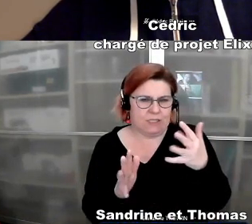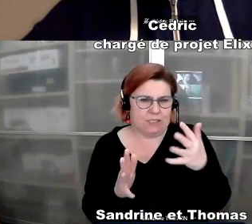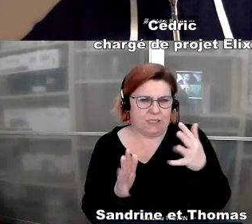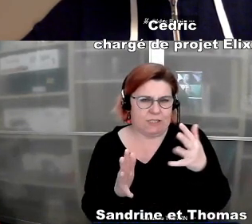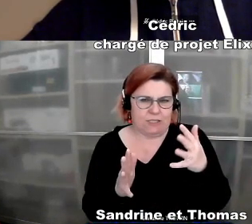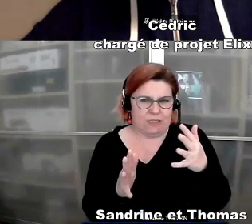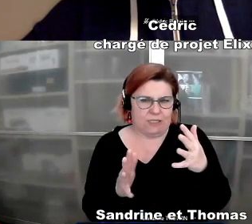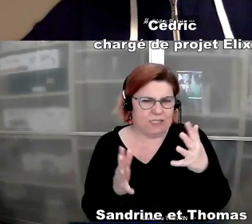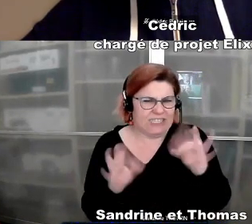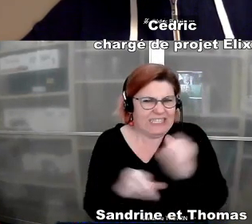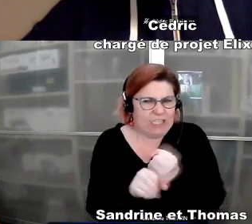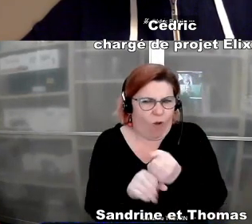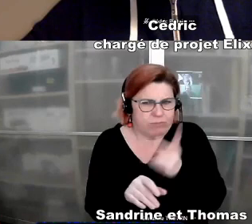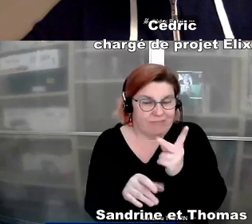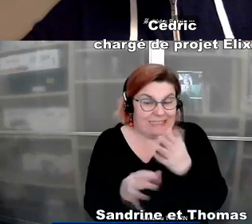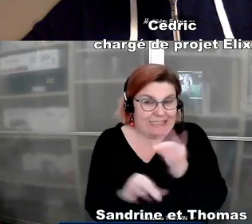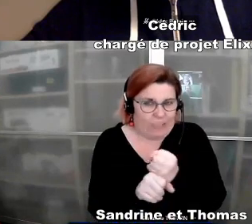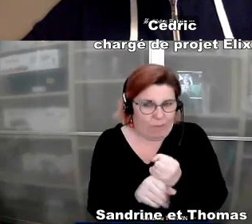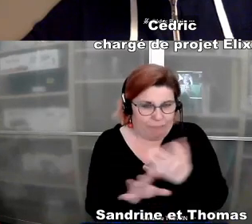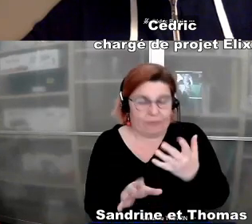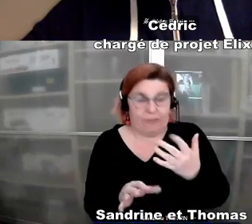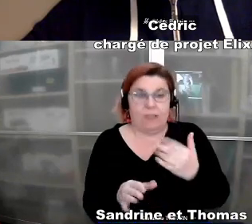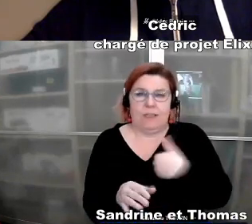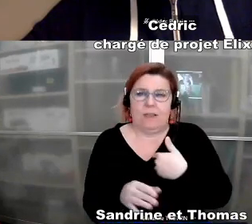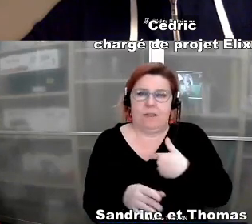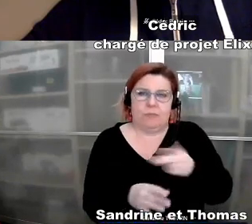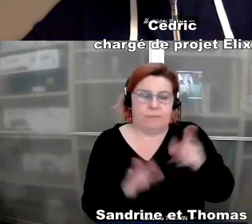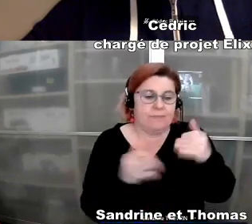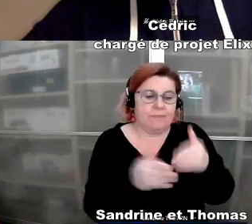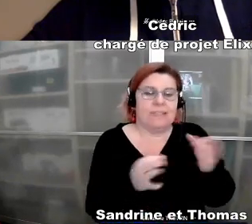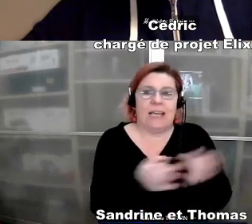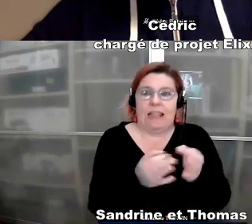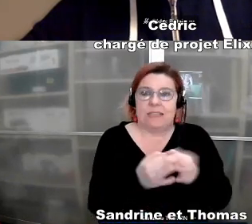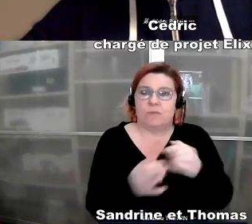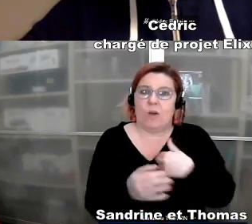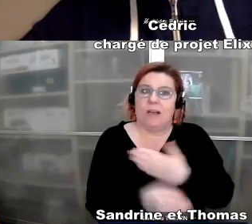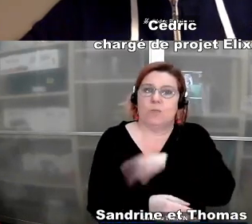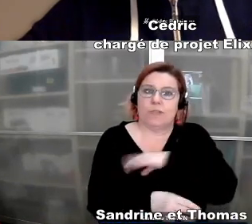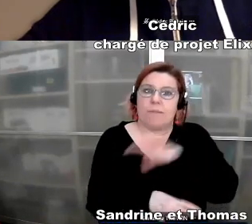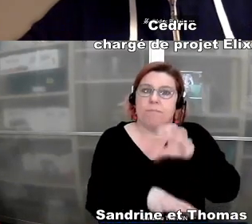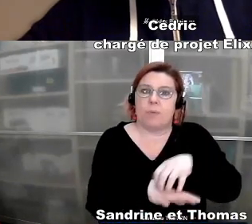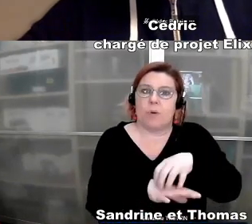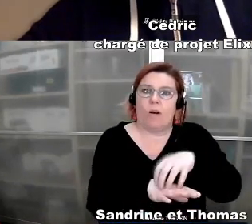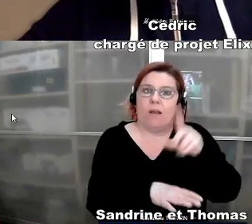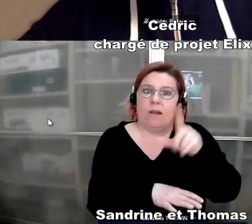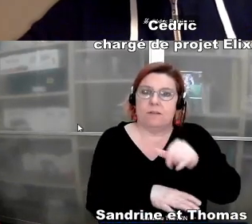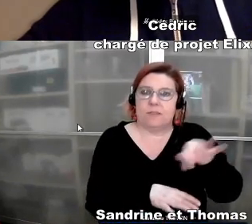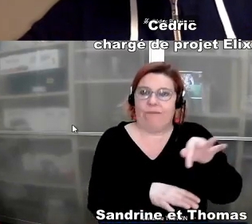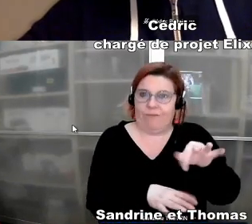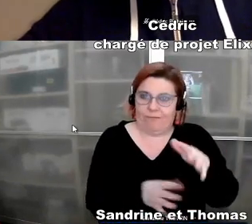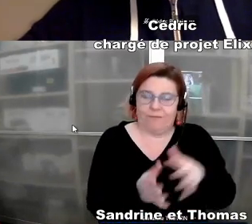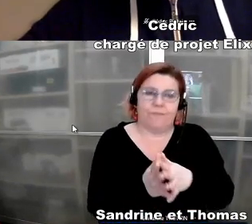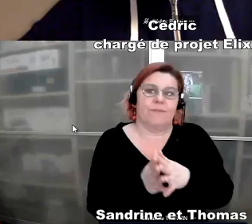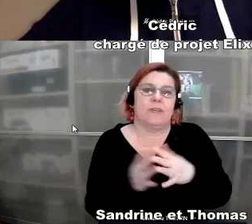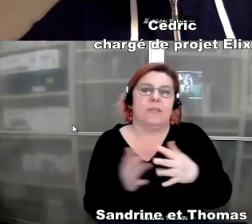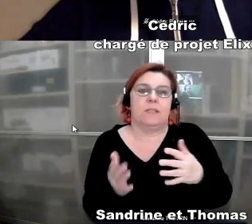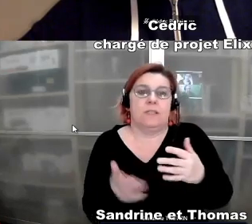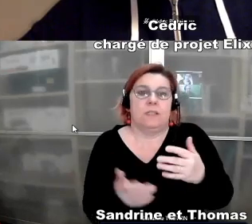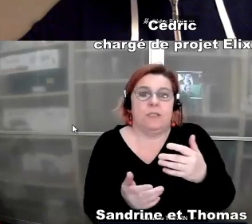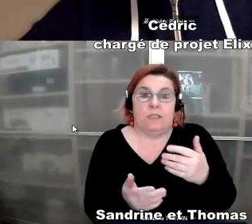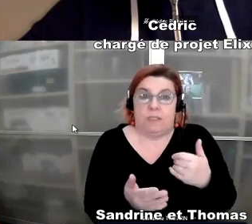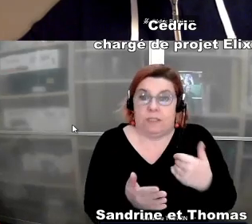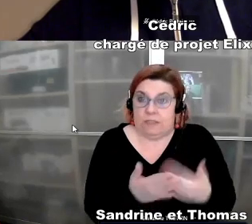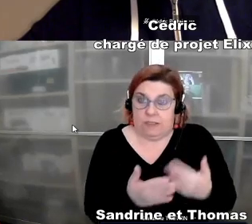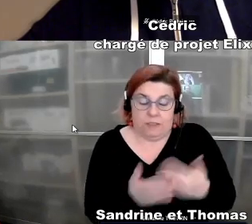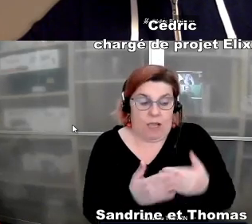une grosse dizaine d'années, et notamment sur Helix. Donc je suis responsable du pôle langue des signes française, ce qui regroupe